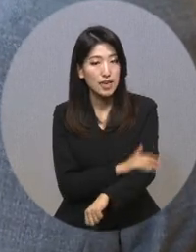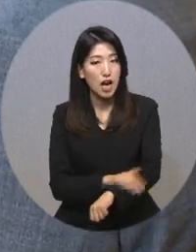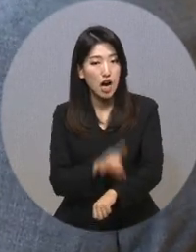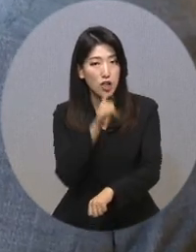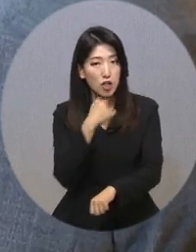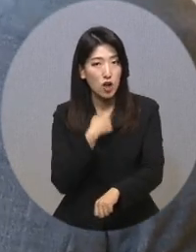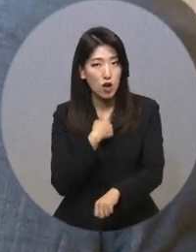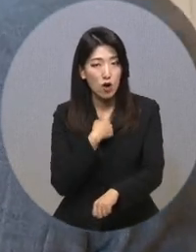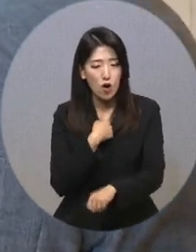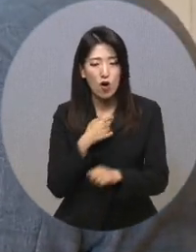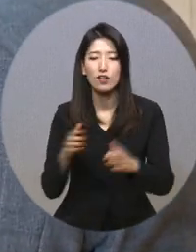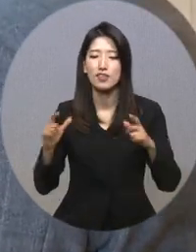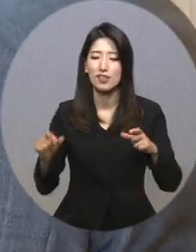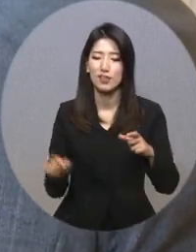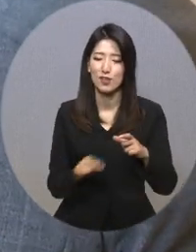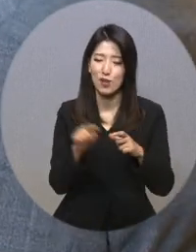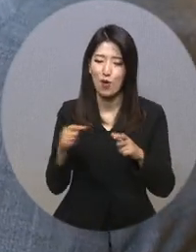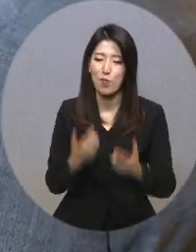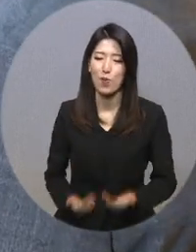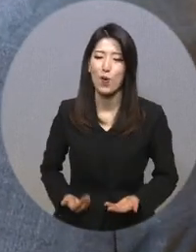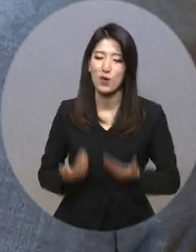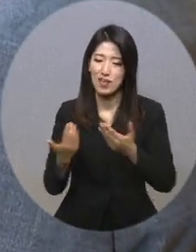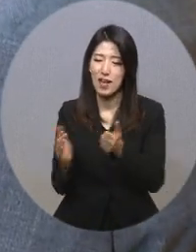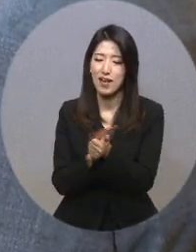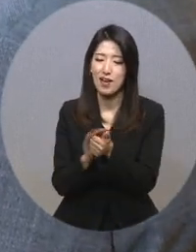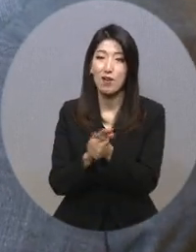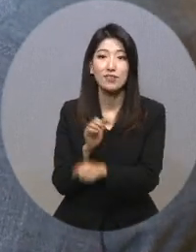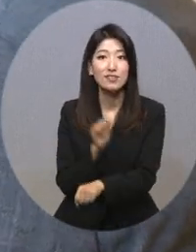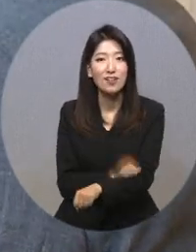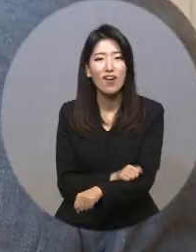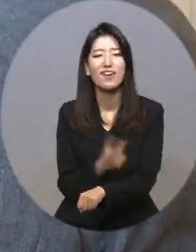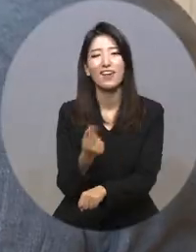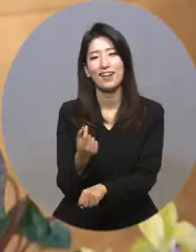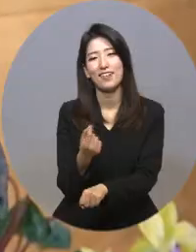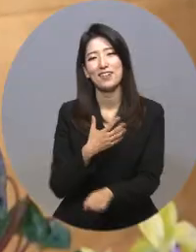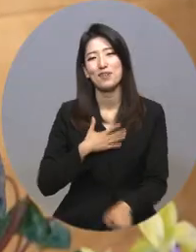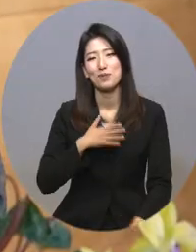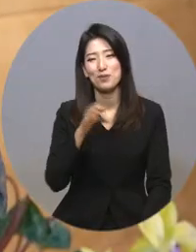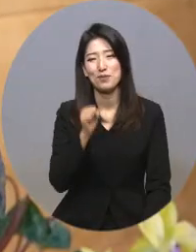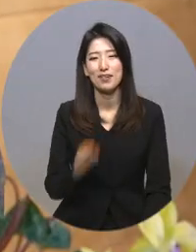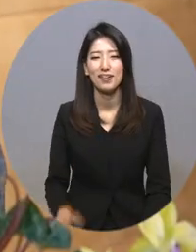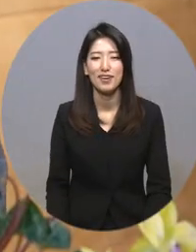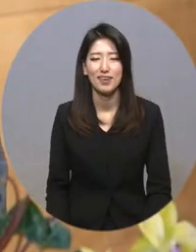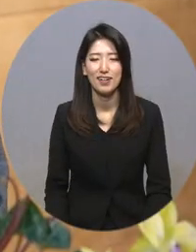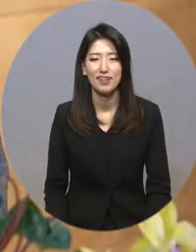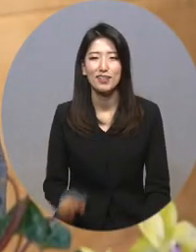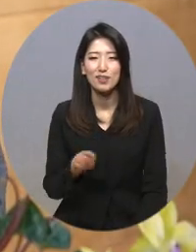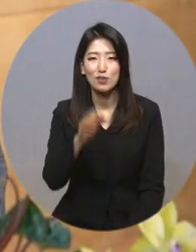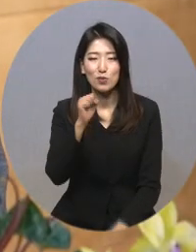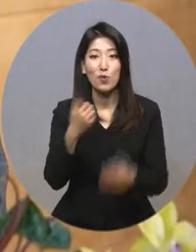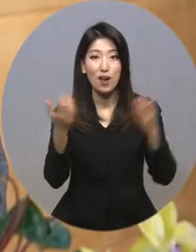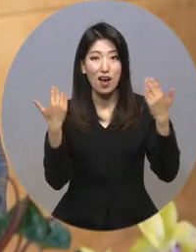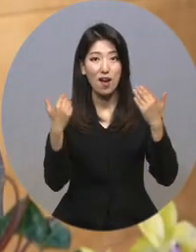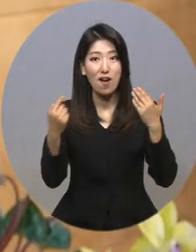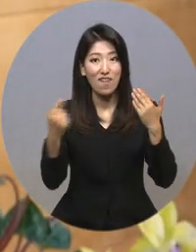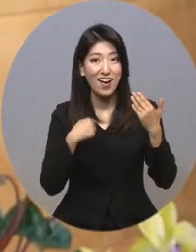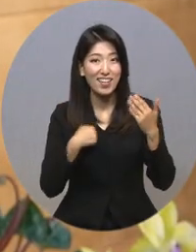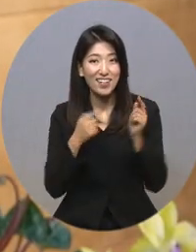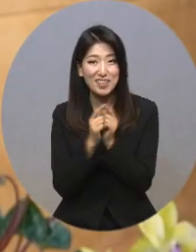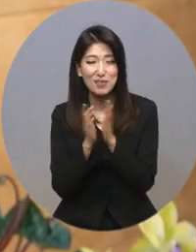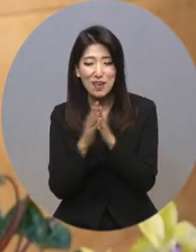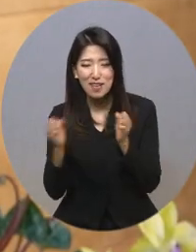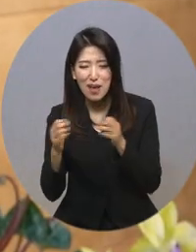위해서 많이 사용하는 것 같아서 아주 제가 지금 기분이 좋고요. 아유, 또 그런 좋은 학교에 와서 이렇게 대담을 나누는 것도